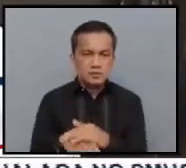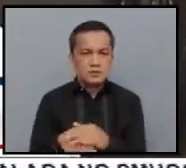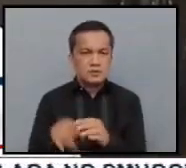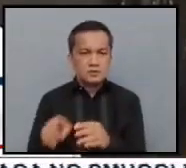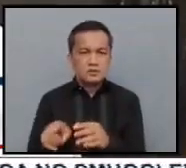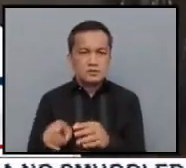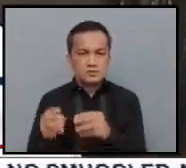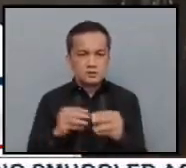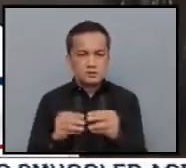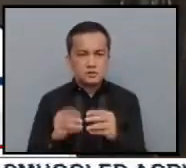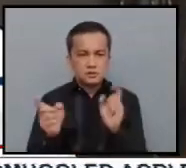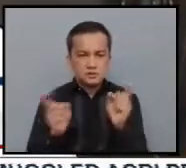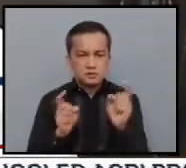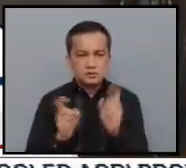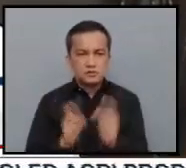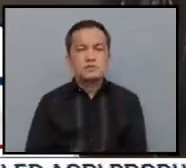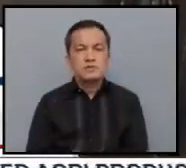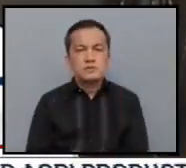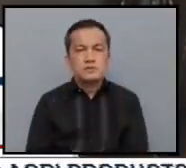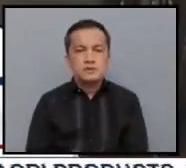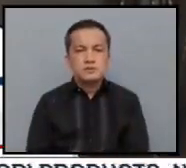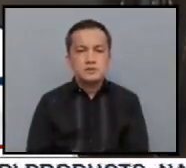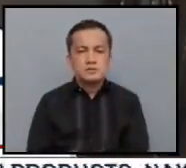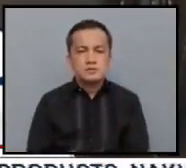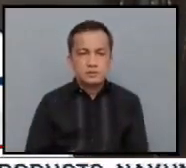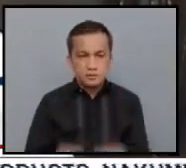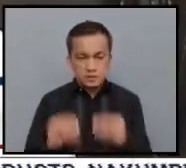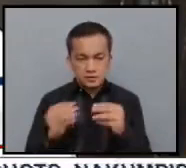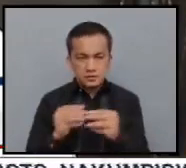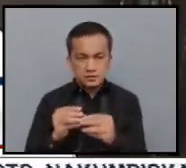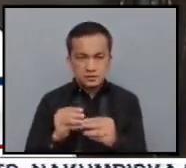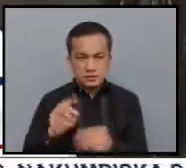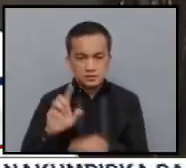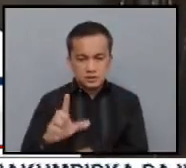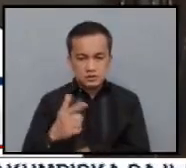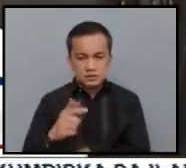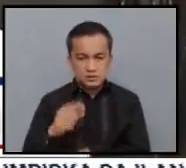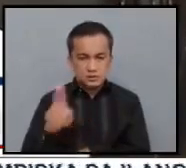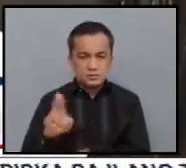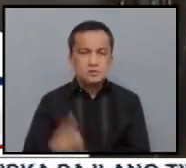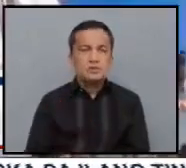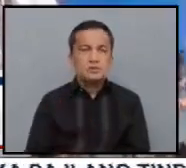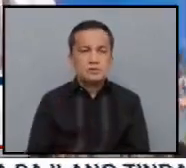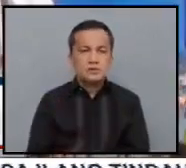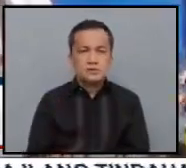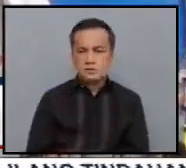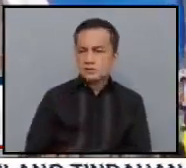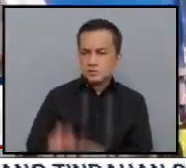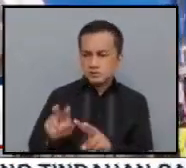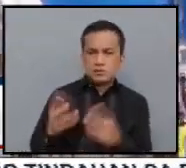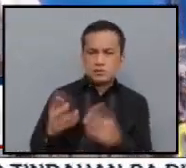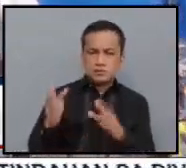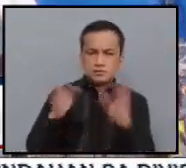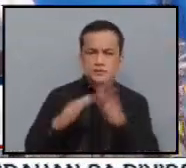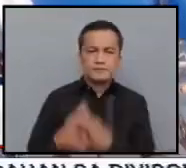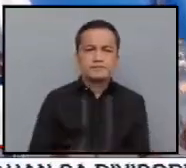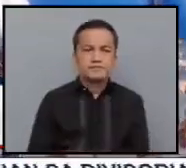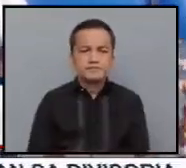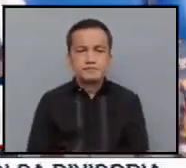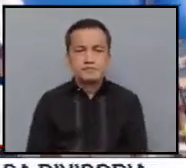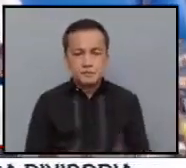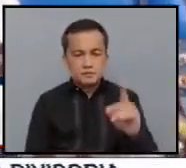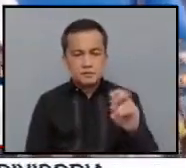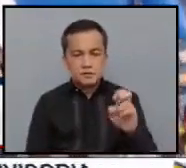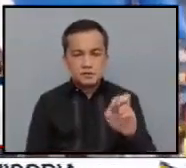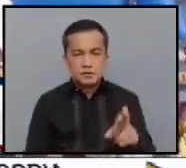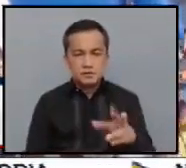and control. Pag namanis ng local government ito, I don't see any problem there. Bukod sa DNR, pinagpapaliwanag